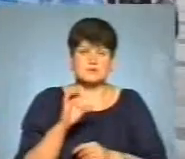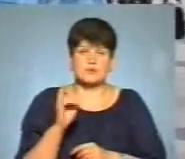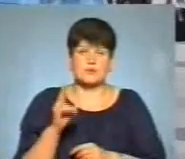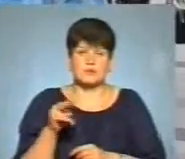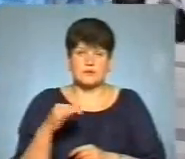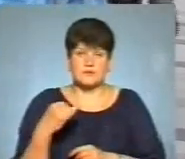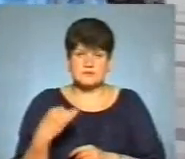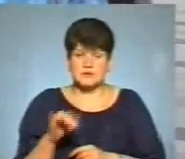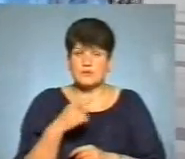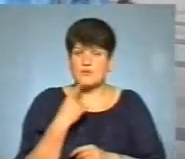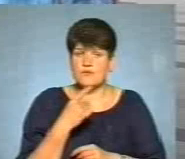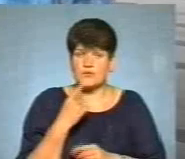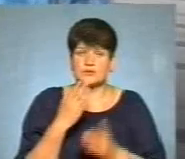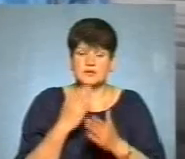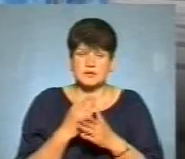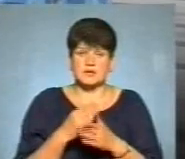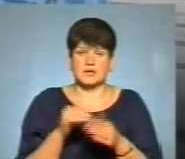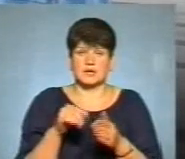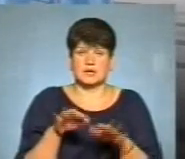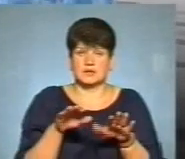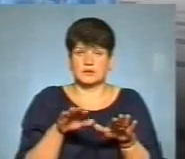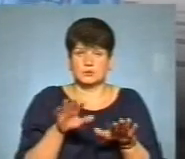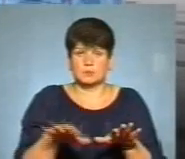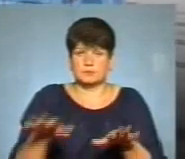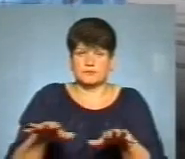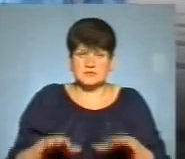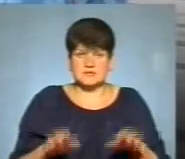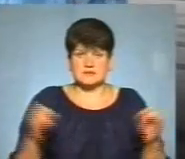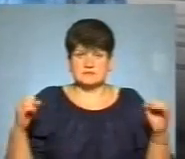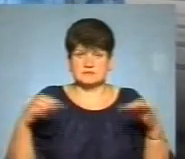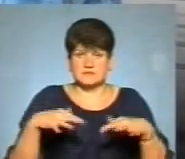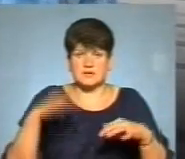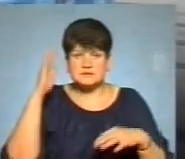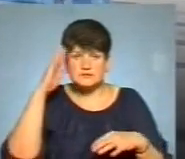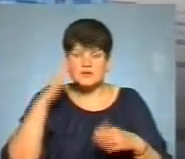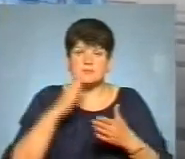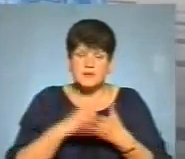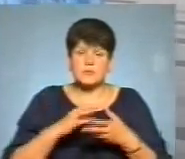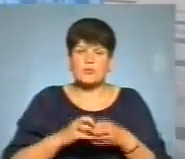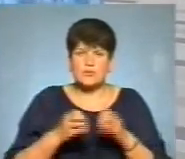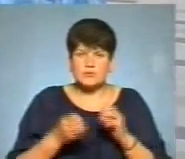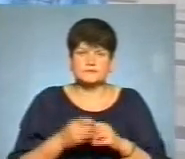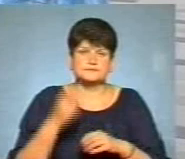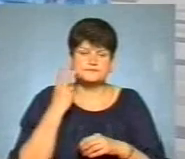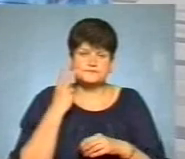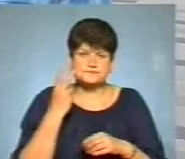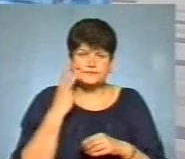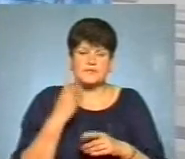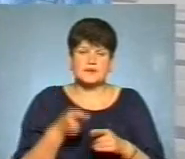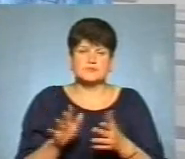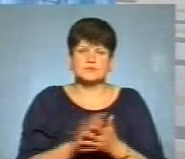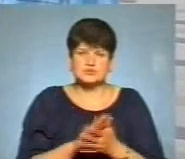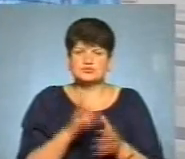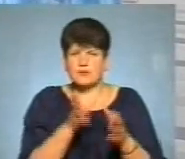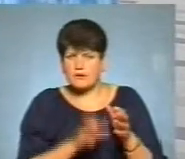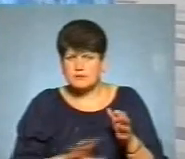каже. Є так звані точки збору води, які, на жаль, ми маємо про проблеми. Незважаючи на те, що зачищена каналізація,